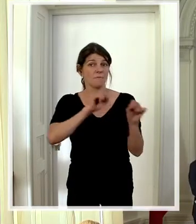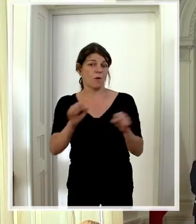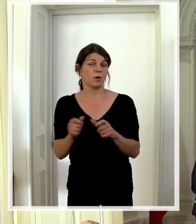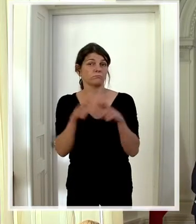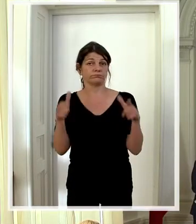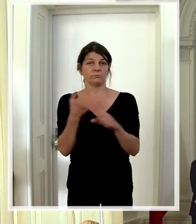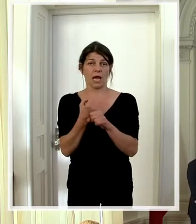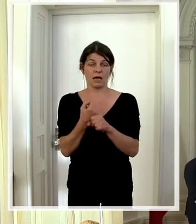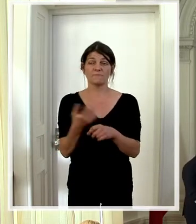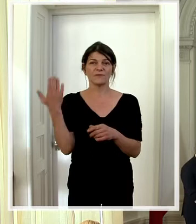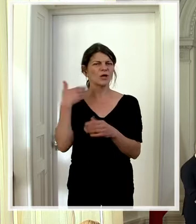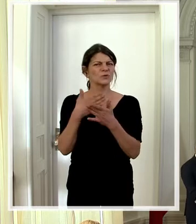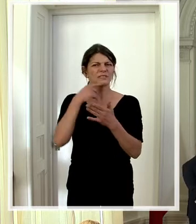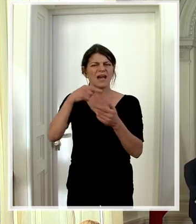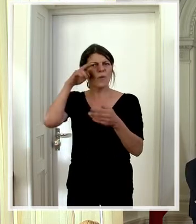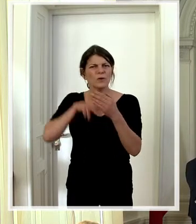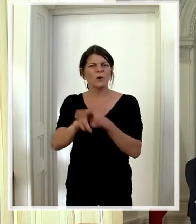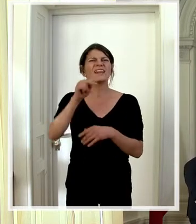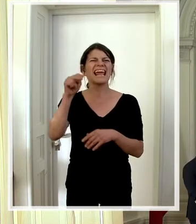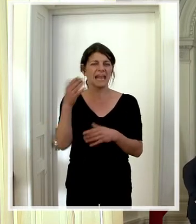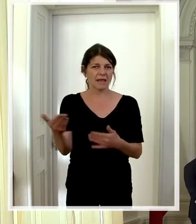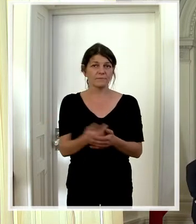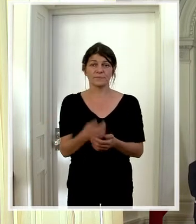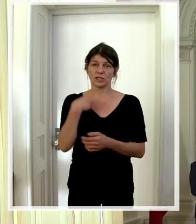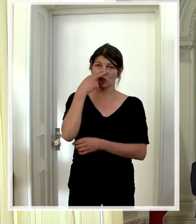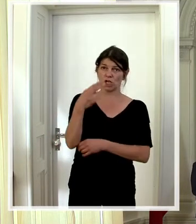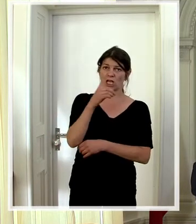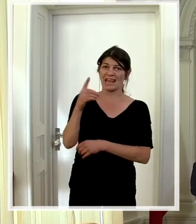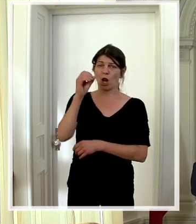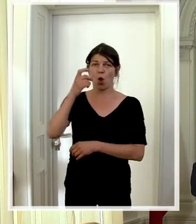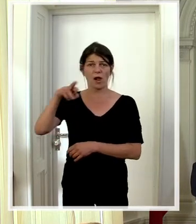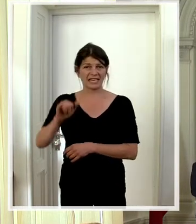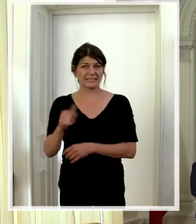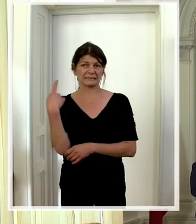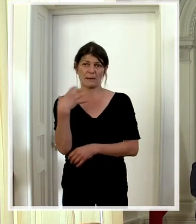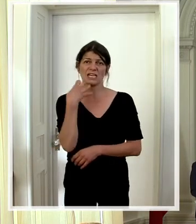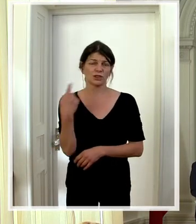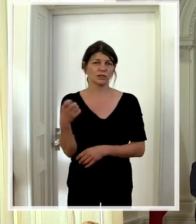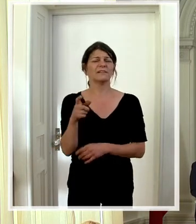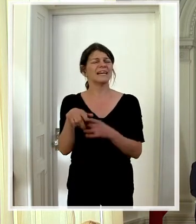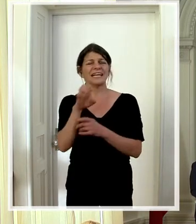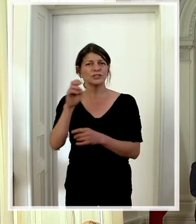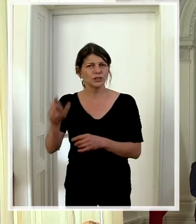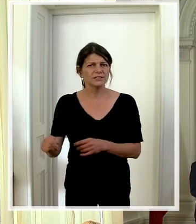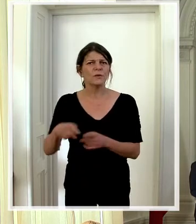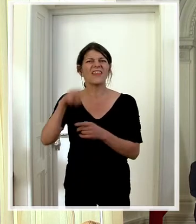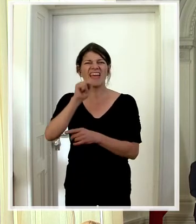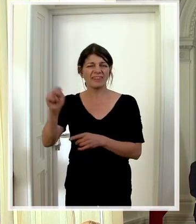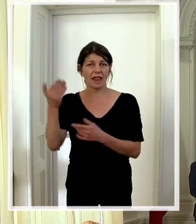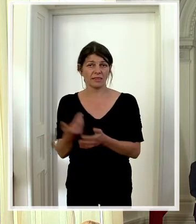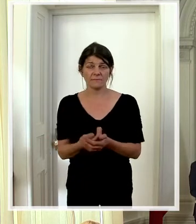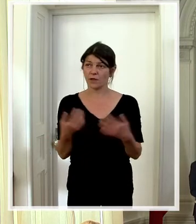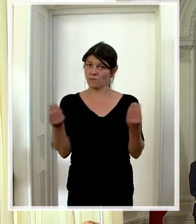Jetzt ist gerade die Unterführung angesprochen in Nendlen. Jetzt schaue ich der Daniel Öhr an als Eschner Nendler. Warum ist für Nendlen